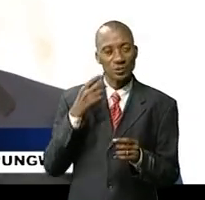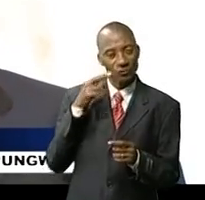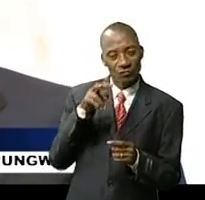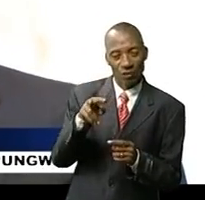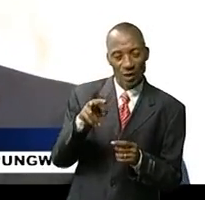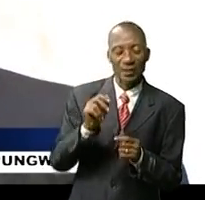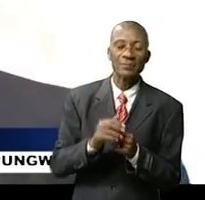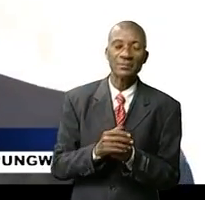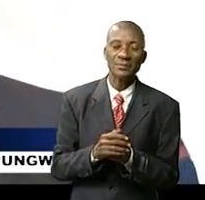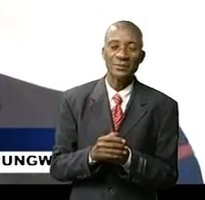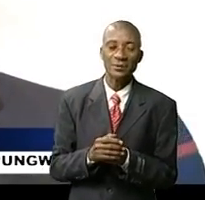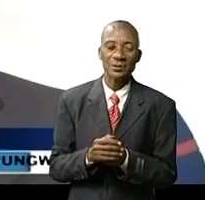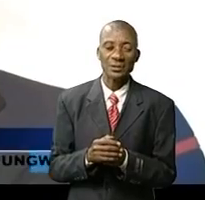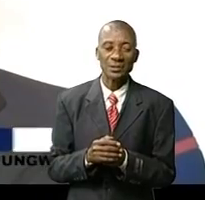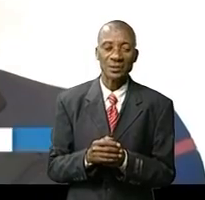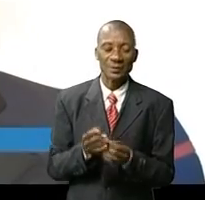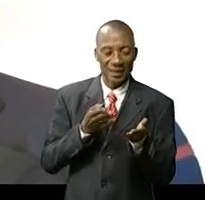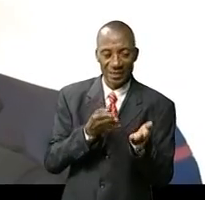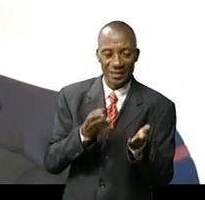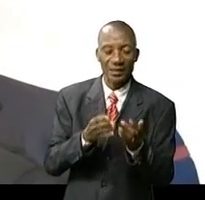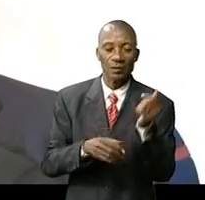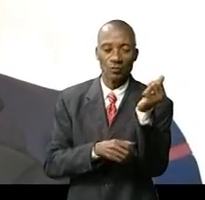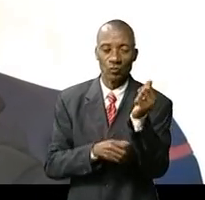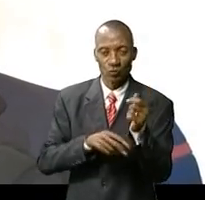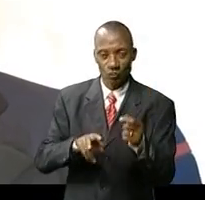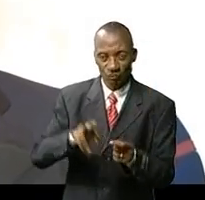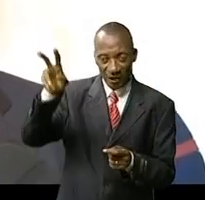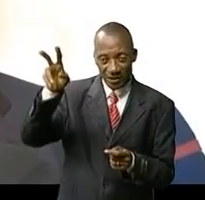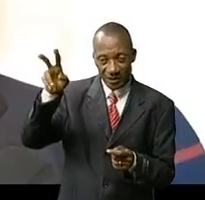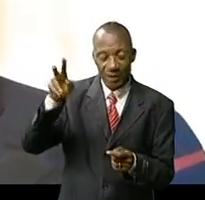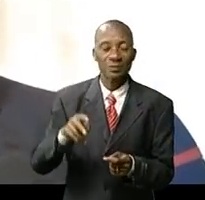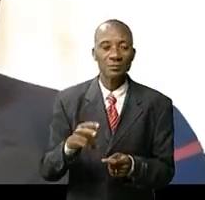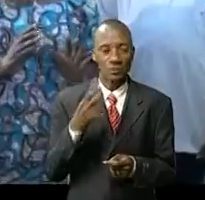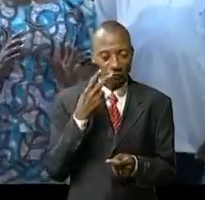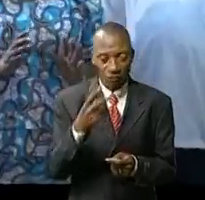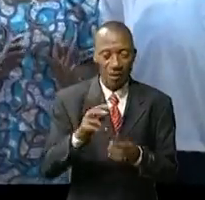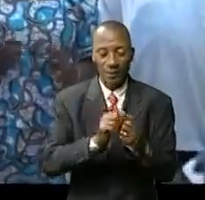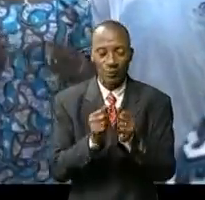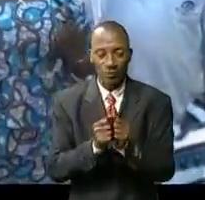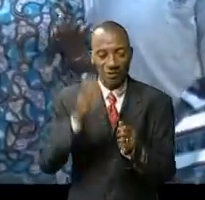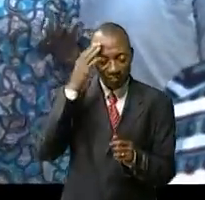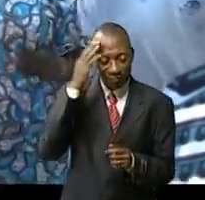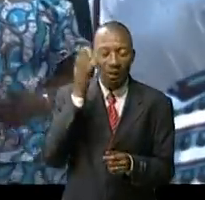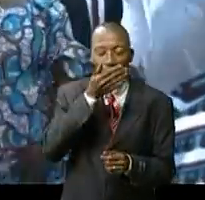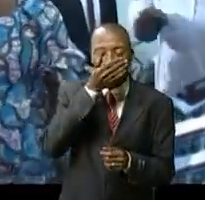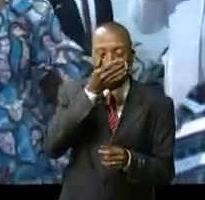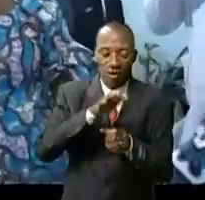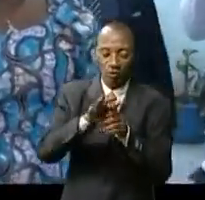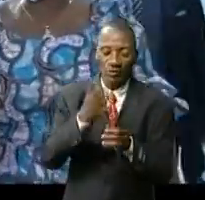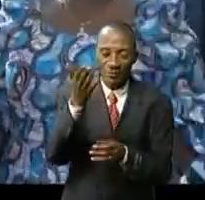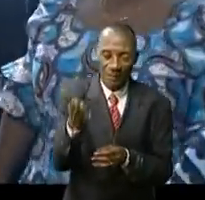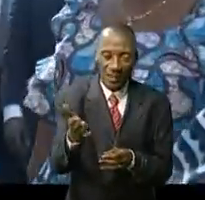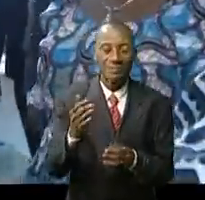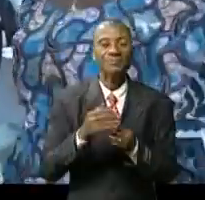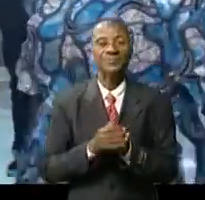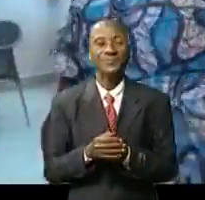à nos voyageurs, quand ils vont partout au monde, pour qu'ils n'aient pas de problème. La vice-ministre de la Santé publique, Véronique